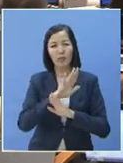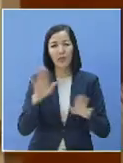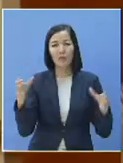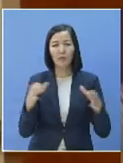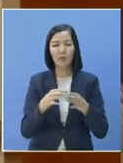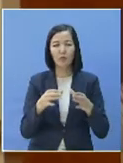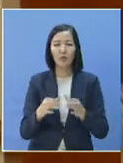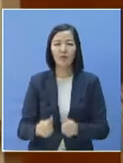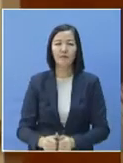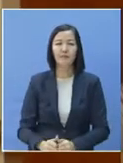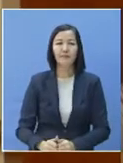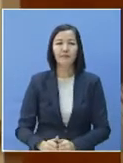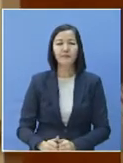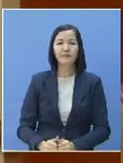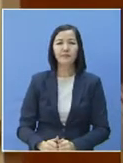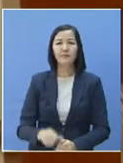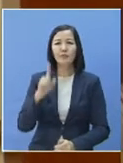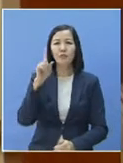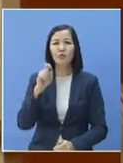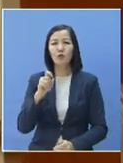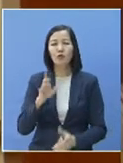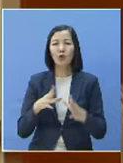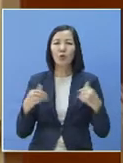ұйымдар. Олар біріншіден жүздеген